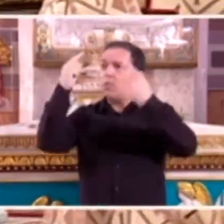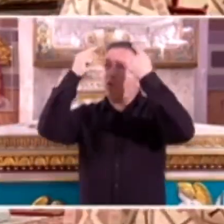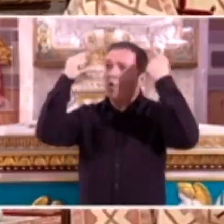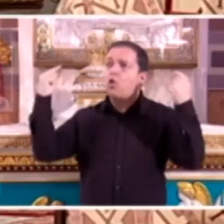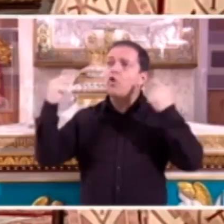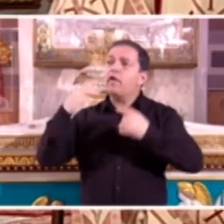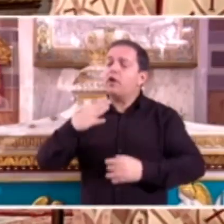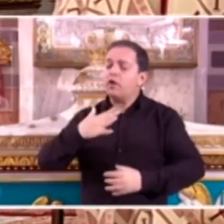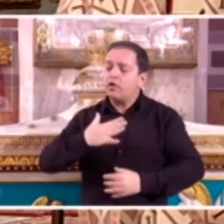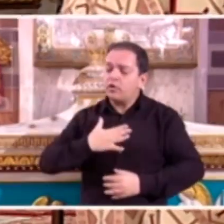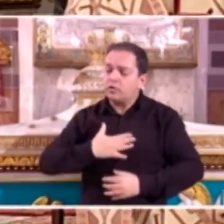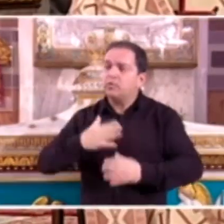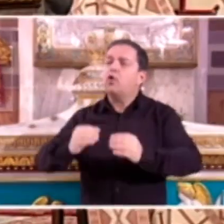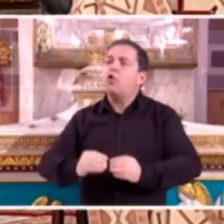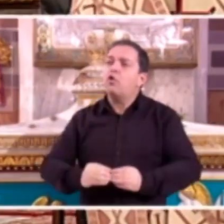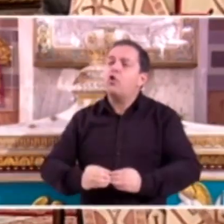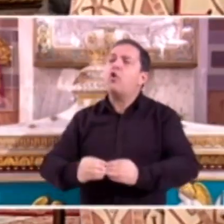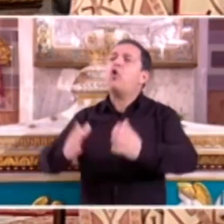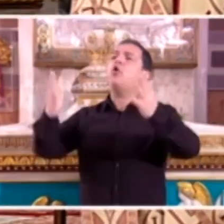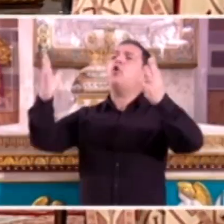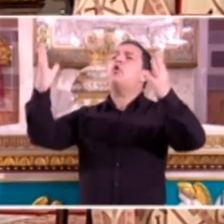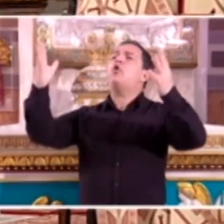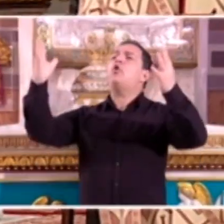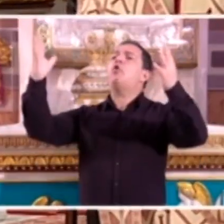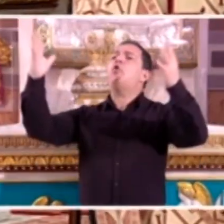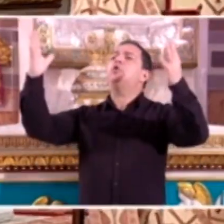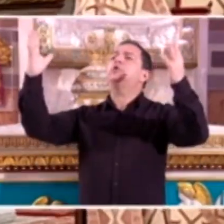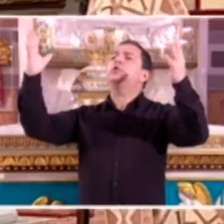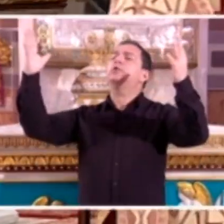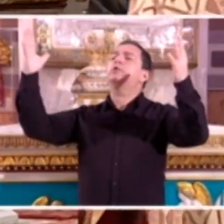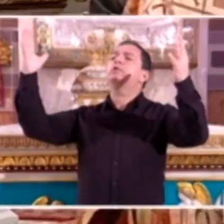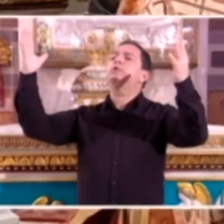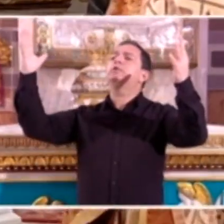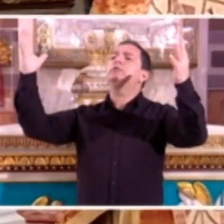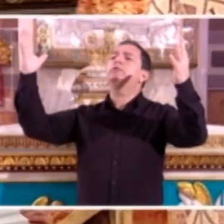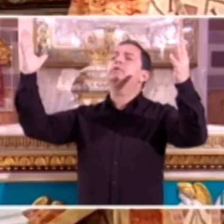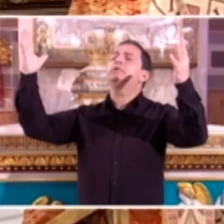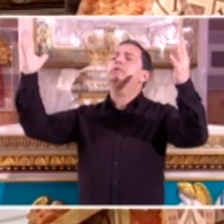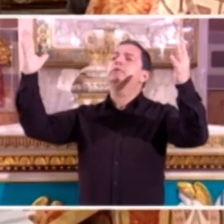ζώδατα Χριστέ ο Θεός ημών,